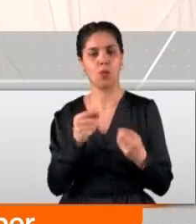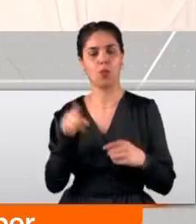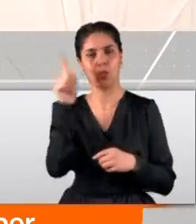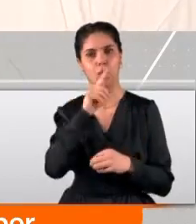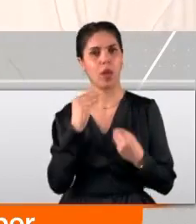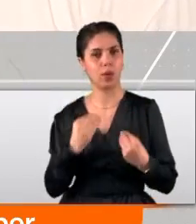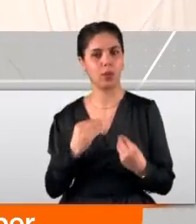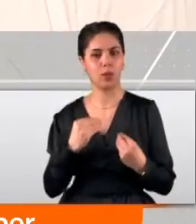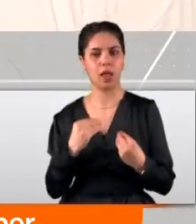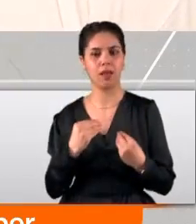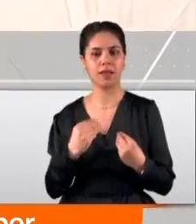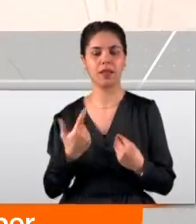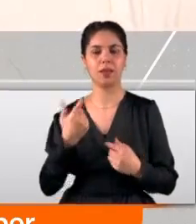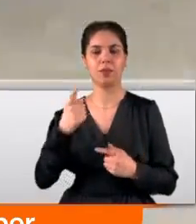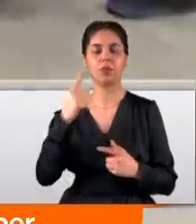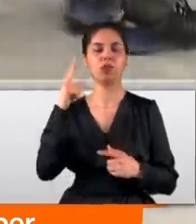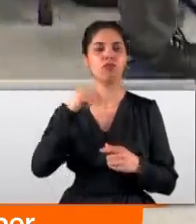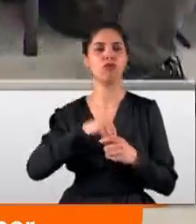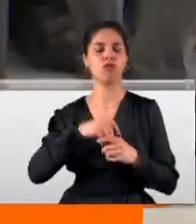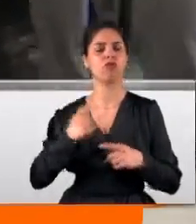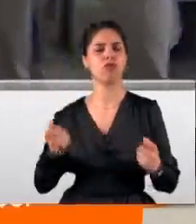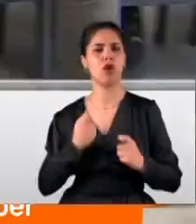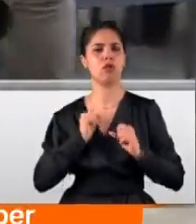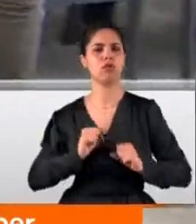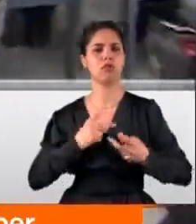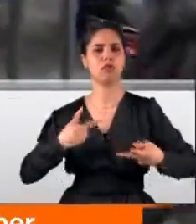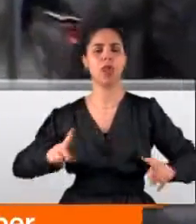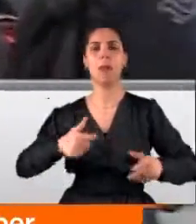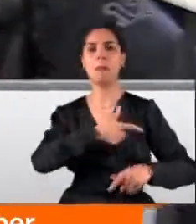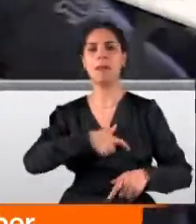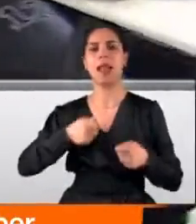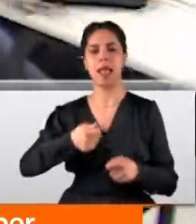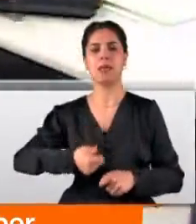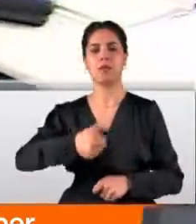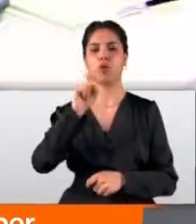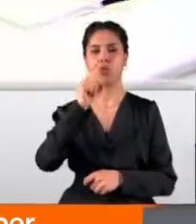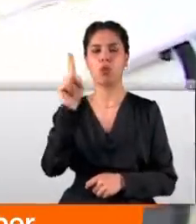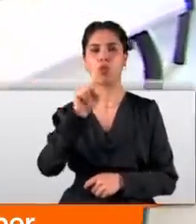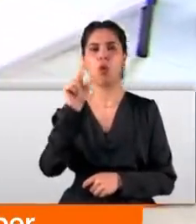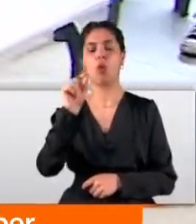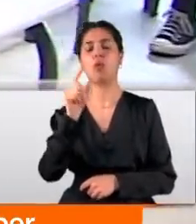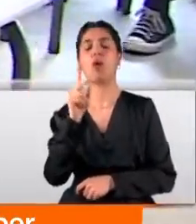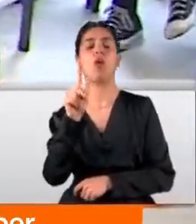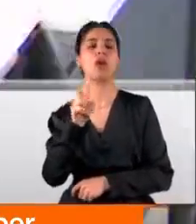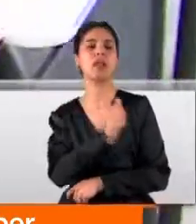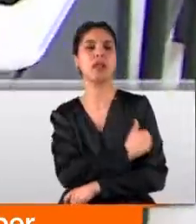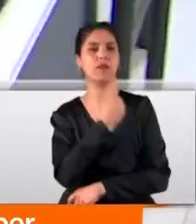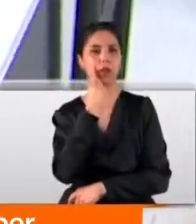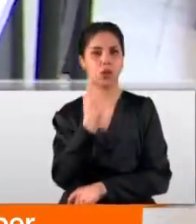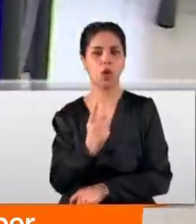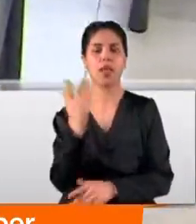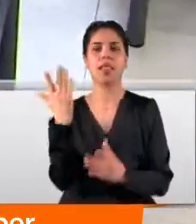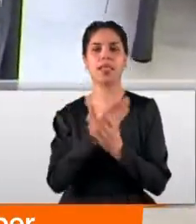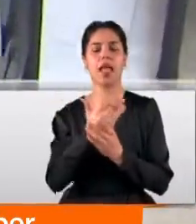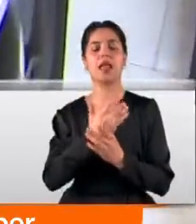açıdan güzel yani ve Buradan da çalışılabilir Milli Eğitim Bakanlığı 9 10 11 ve 12 sınıf öğrencileri için dersler